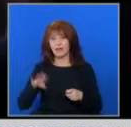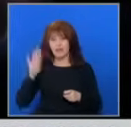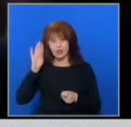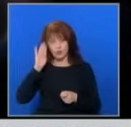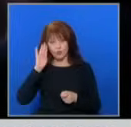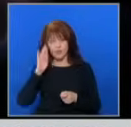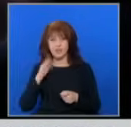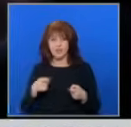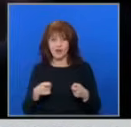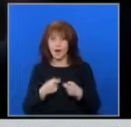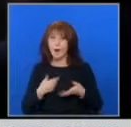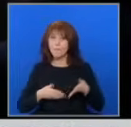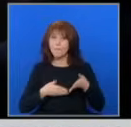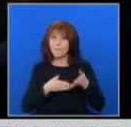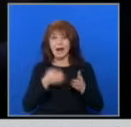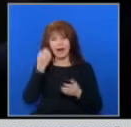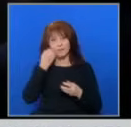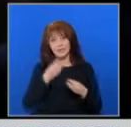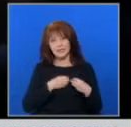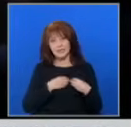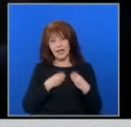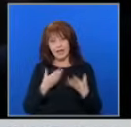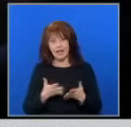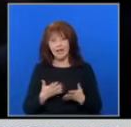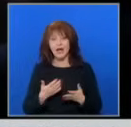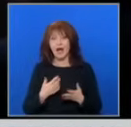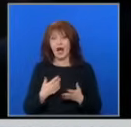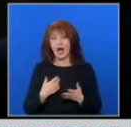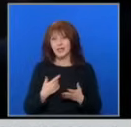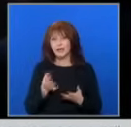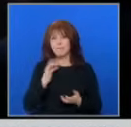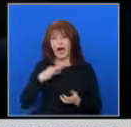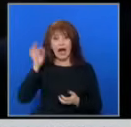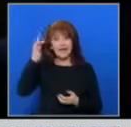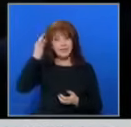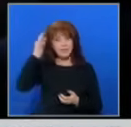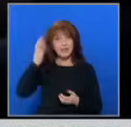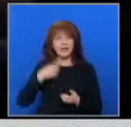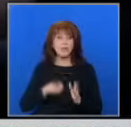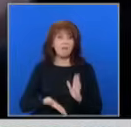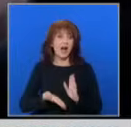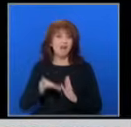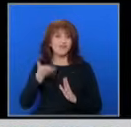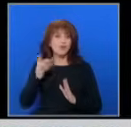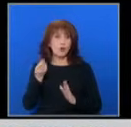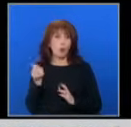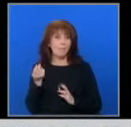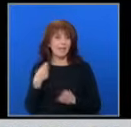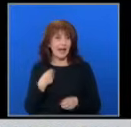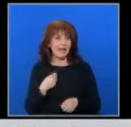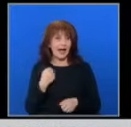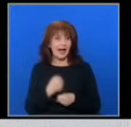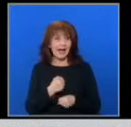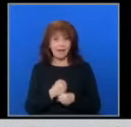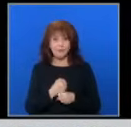Както казах, помагам на армията с дарения. Късметлия съм. Имам високо платена работа, която ми позволява дълго време да не излизам от вкъщи.